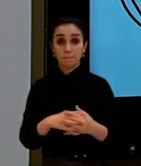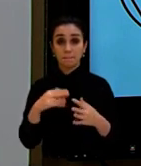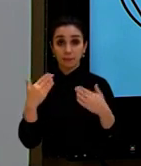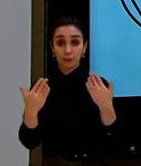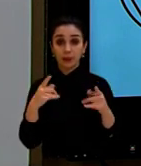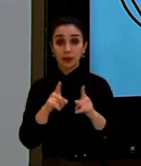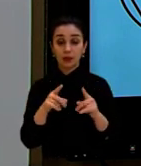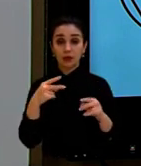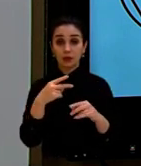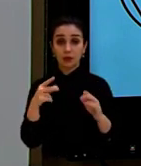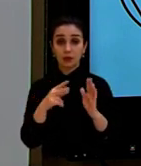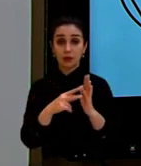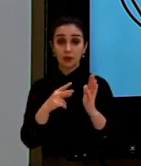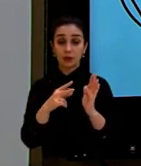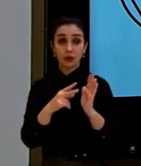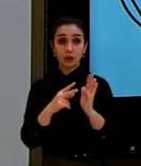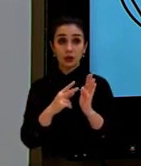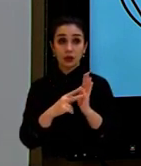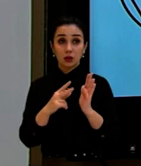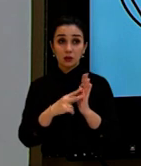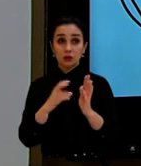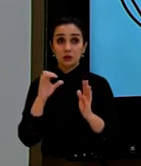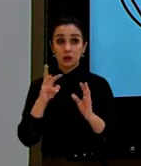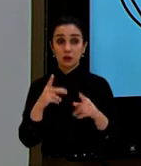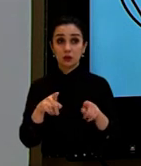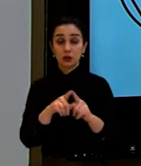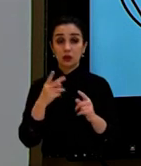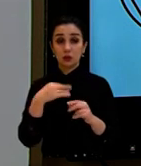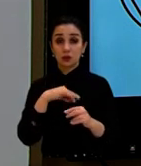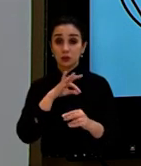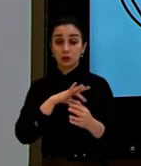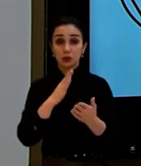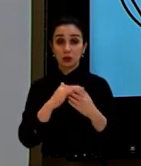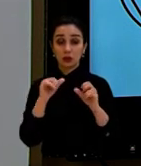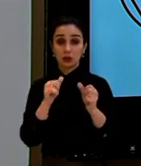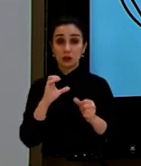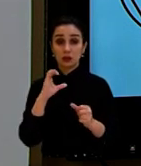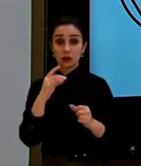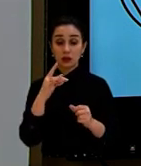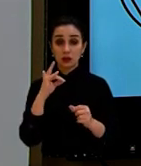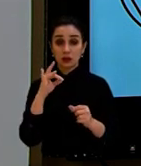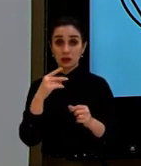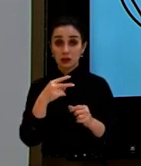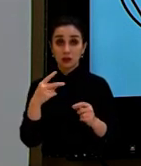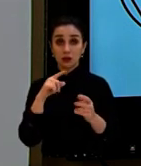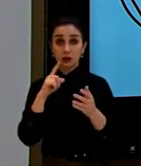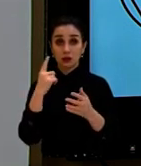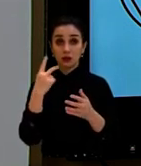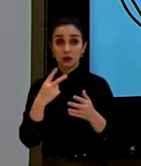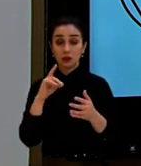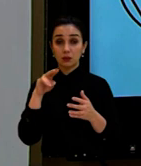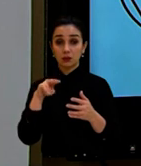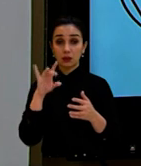сторона равна 8 см. Так, мы применяем формулу S равно 1/2 умноженное на